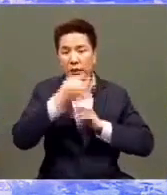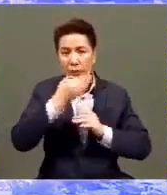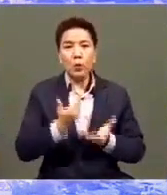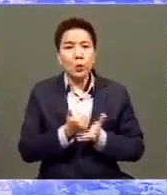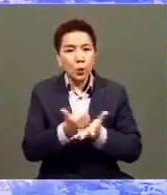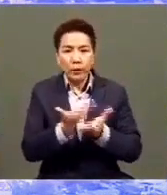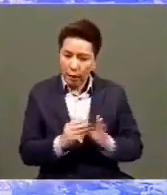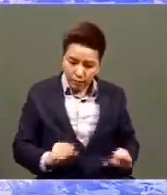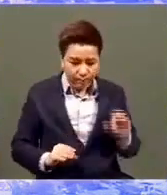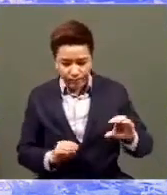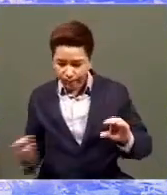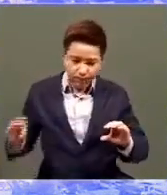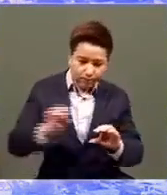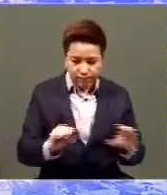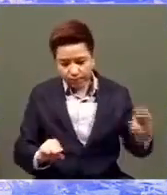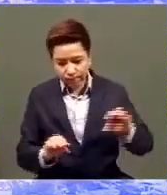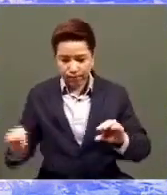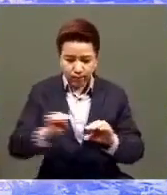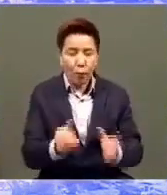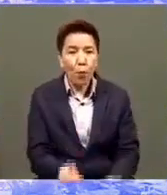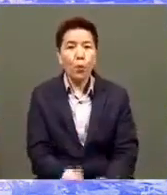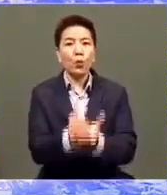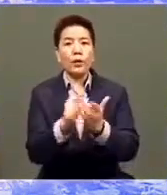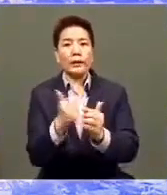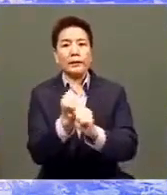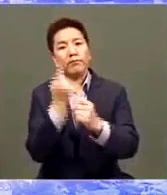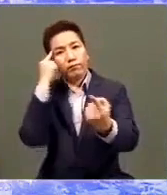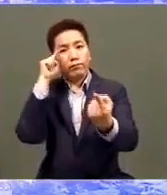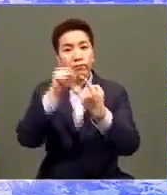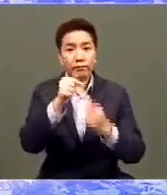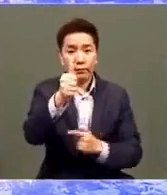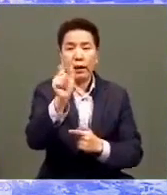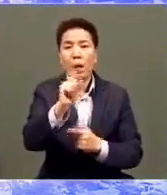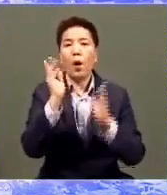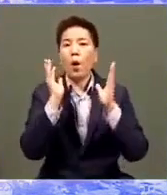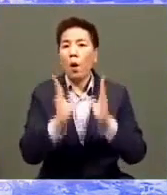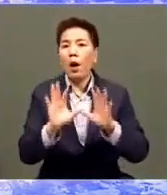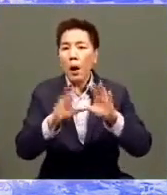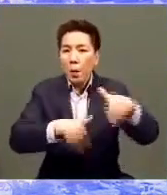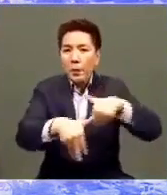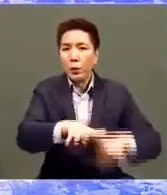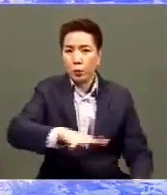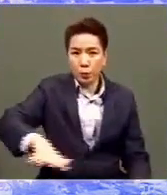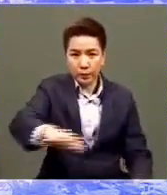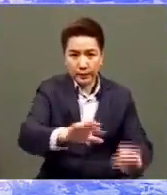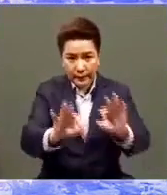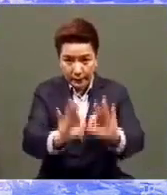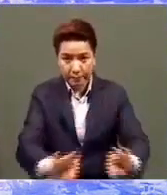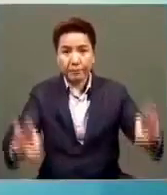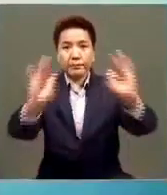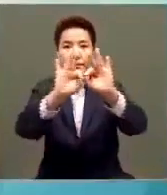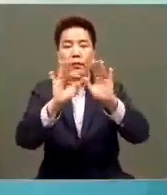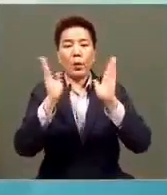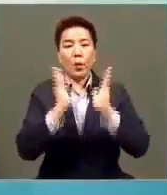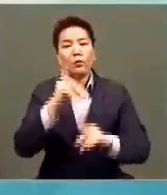ความสนับสนุนและสิ่งสำคัญมากนะคะที่ความสำเร็จจะเกิดไม่ได้เลยถ้าไม่ได้รับความร่วมมือจากภาคประชาชนด้วยบางราย